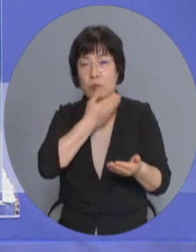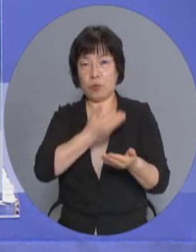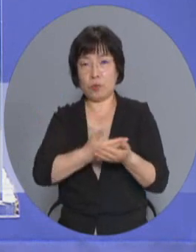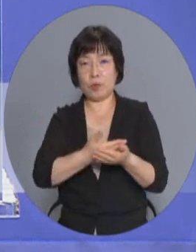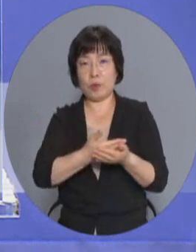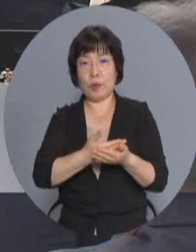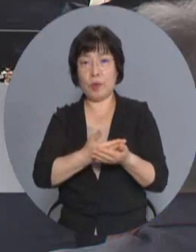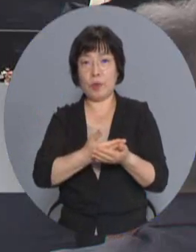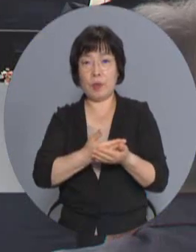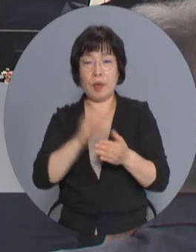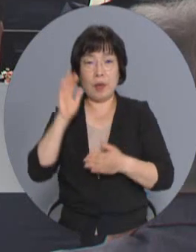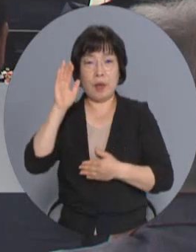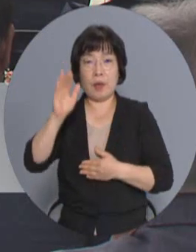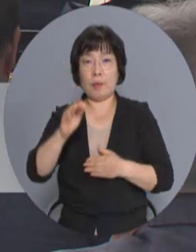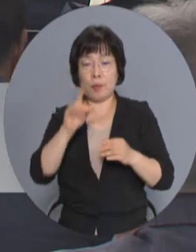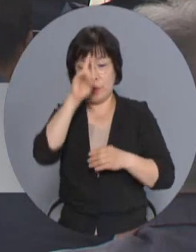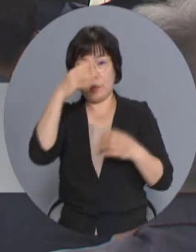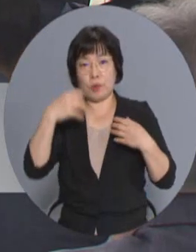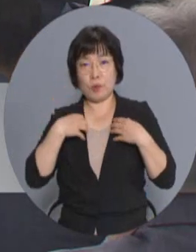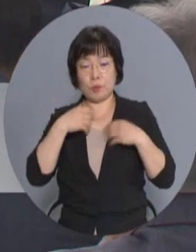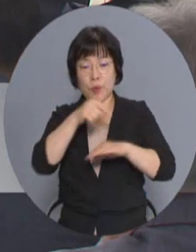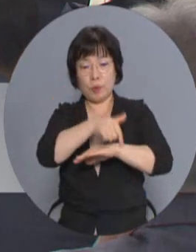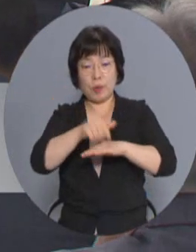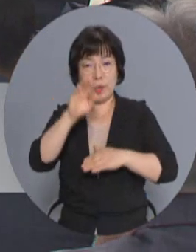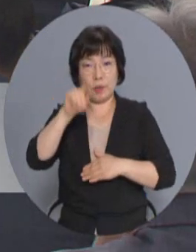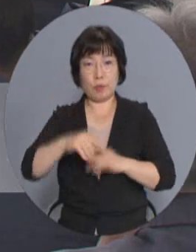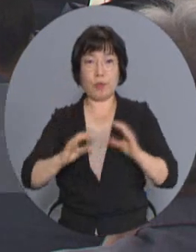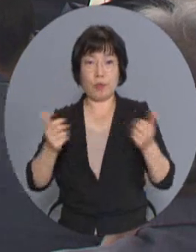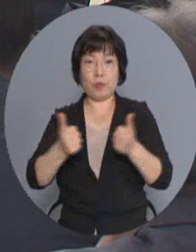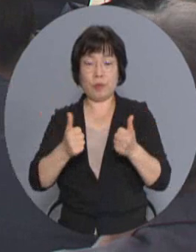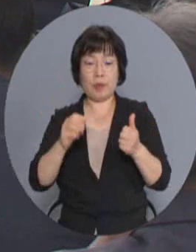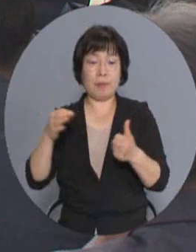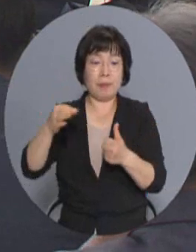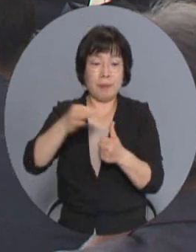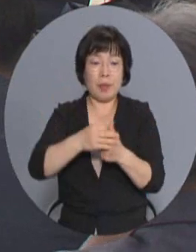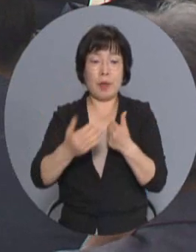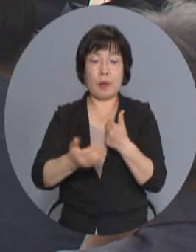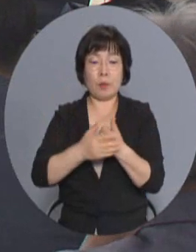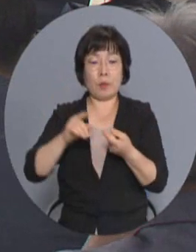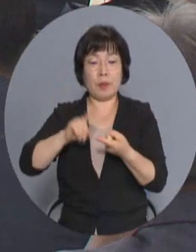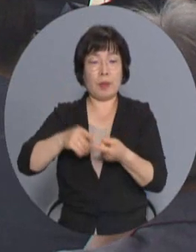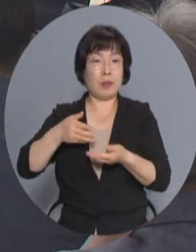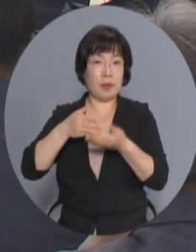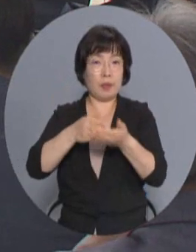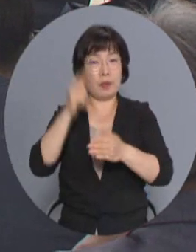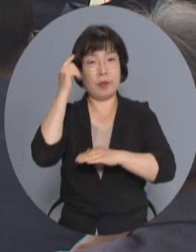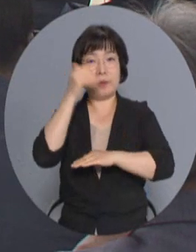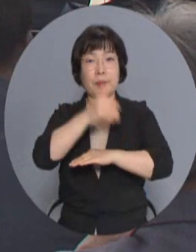중요하다며 앞으로도 중앙부처와 기재부 국회의 재정지원을 요청하겠다고 덧붙였습니다